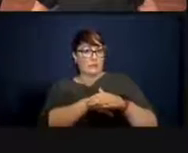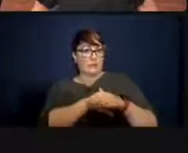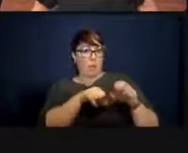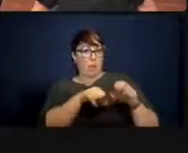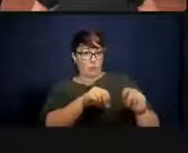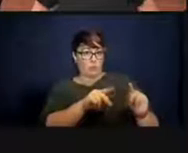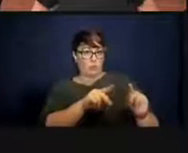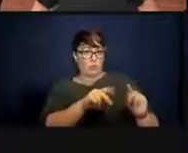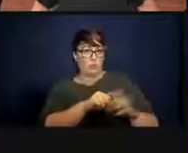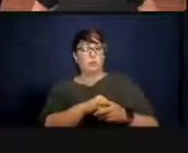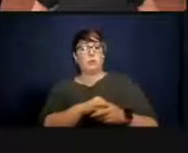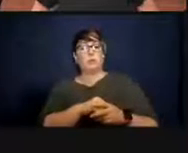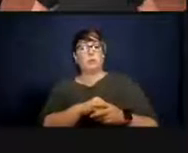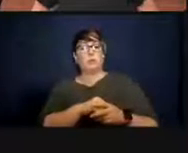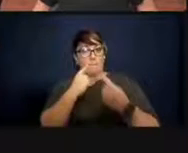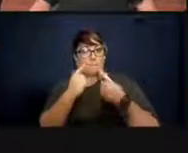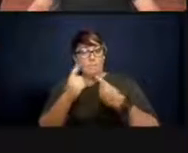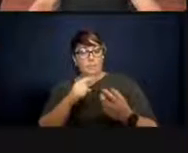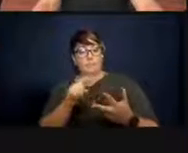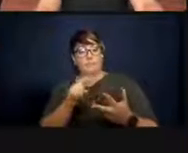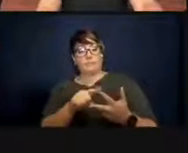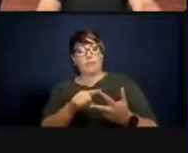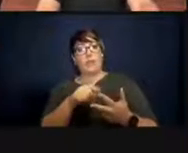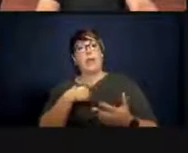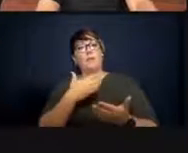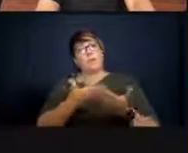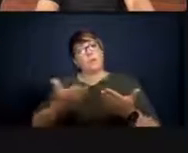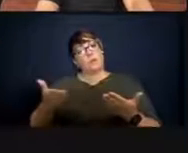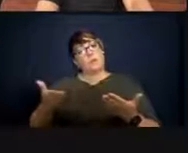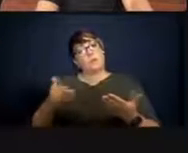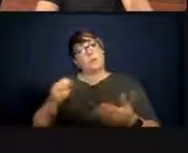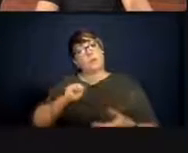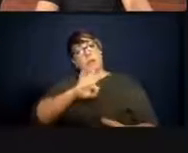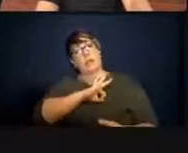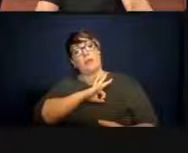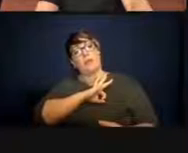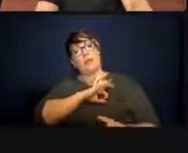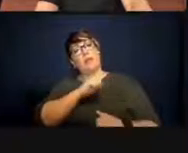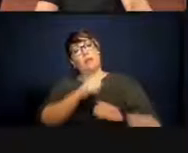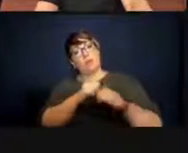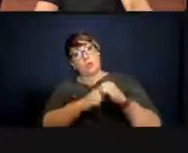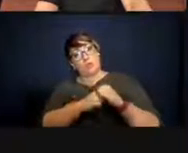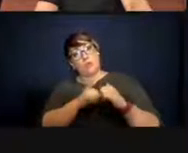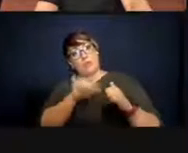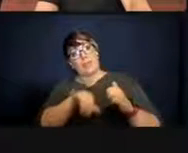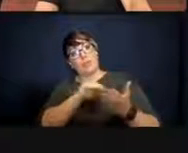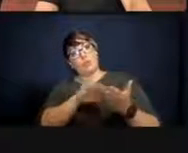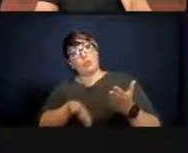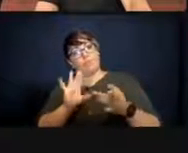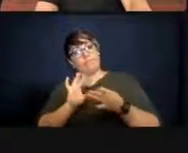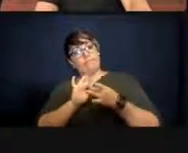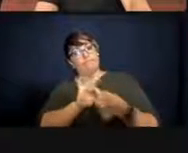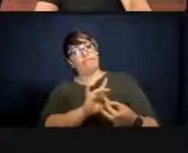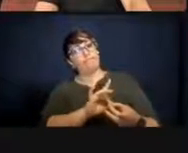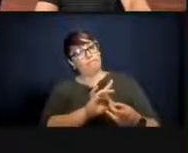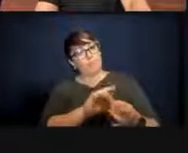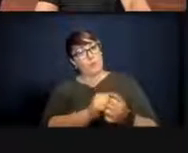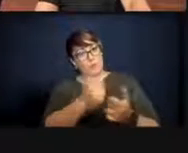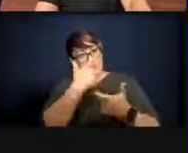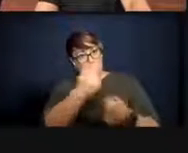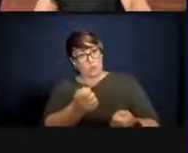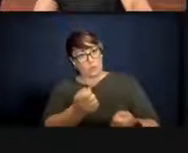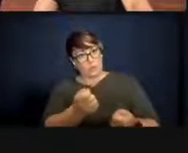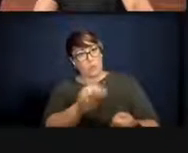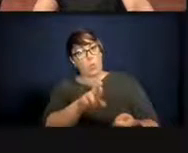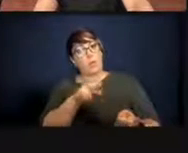المدرسة يحصل على كل الأمور، وأيضا أن نوافق وأن نكون لدينا بنى التحتية التي